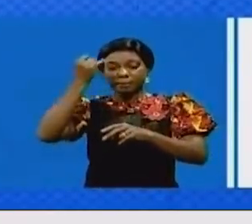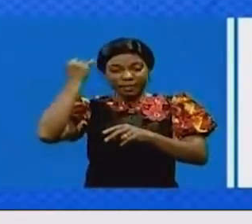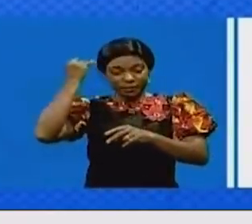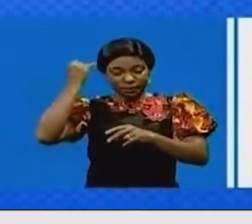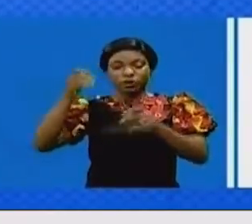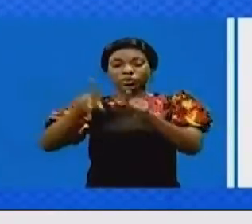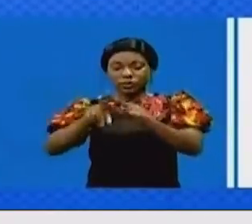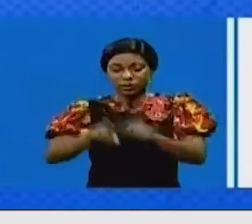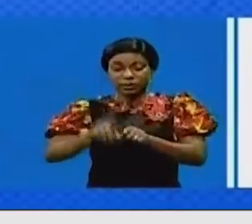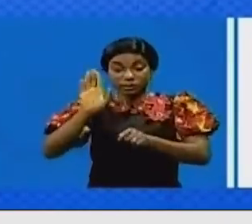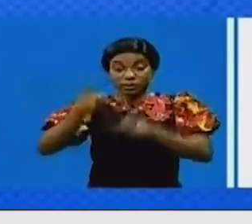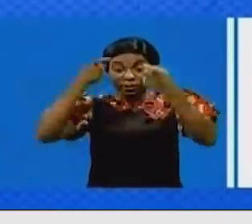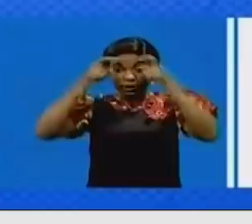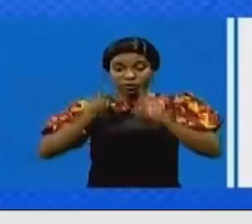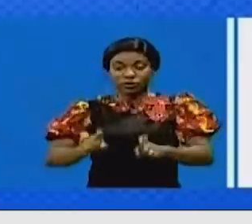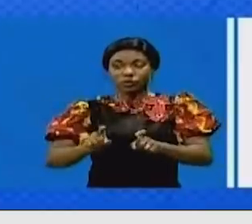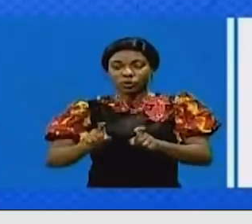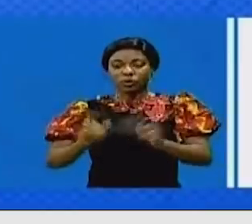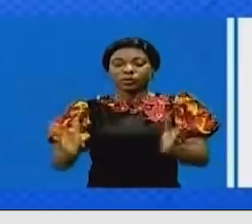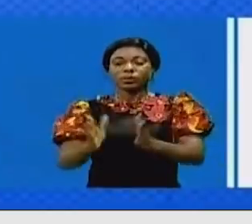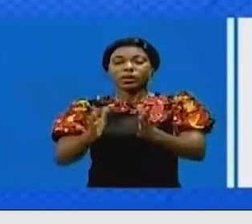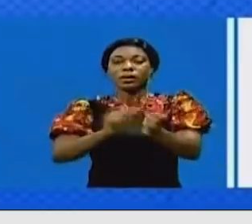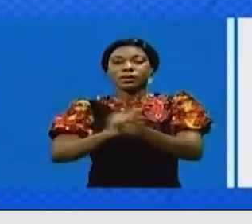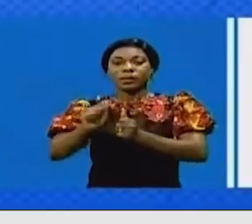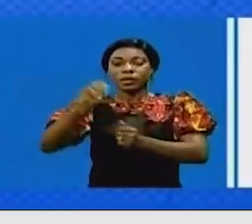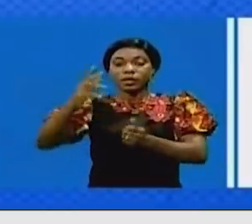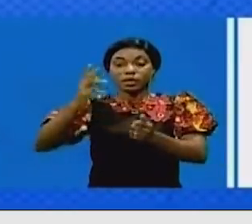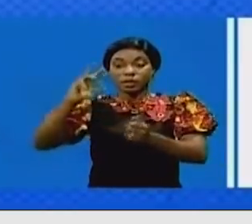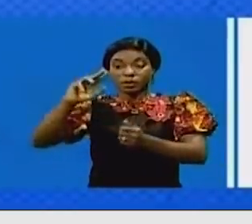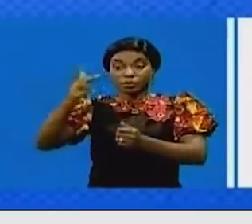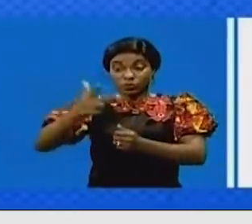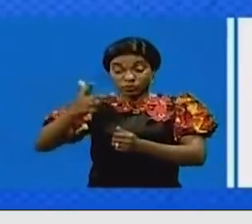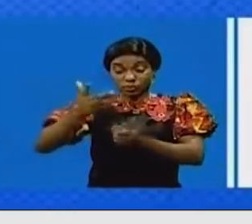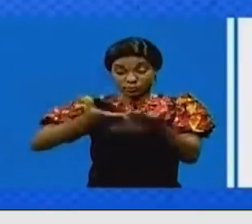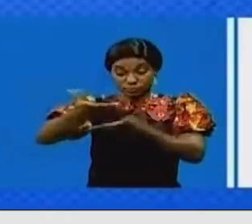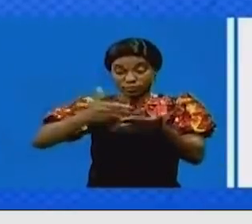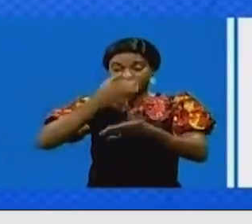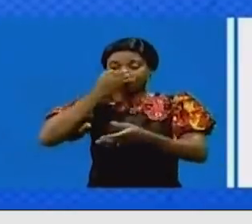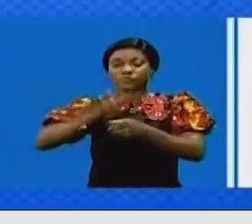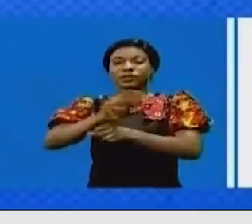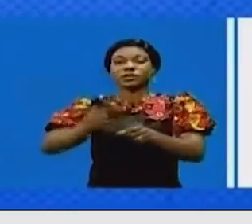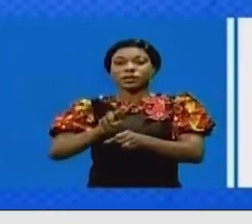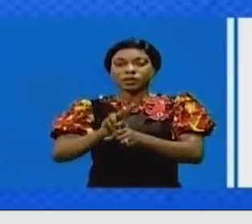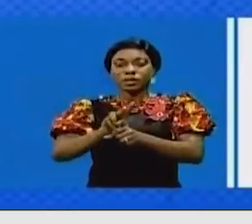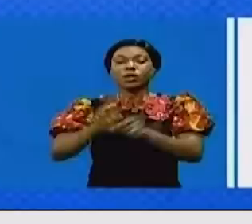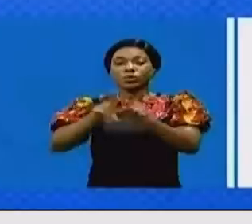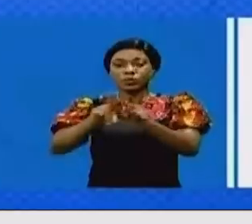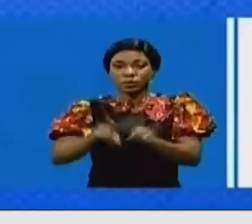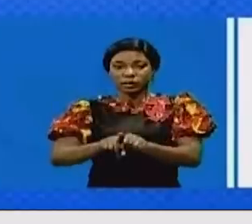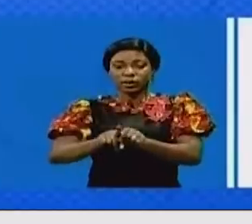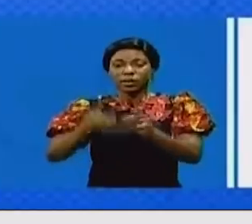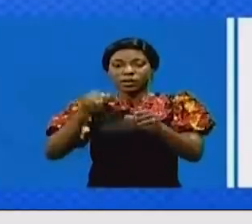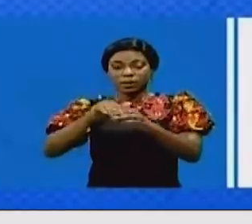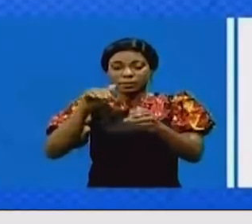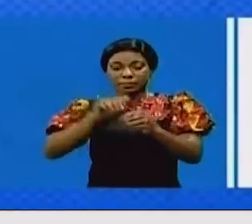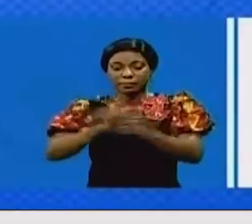Cette décision est motivée par la survenance de la troisième vague de la pandémie à Covid-19, caractérisée par la